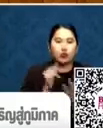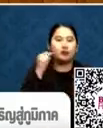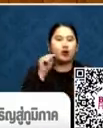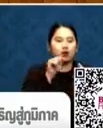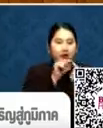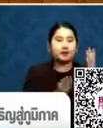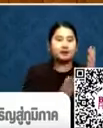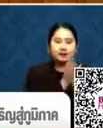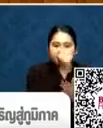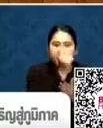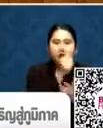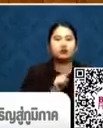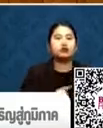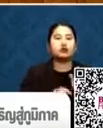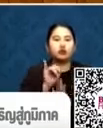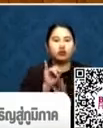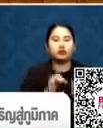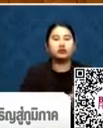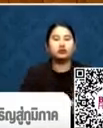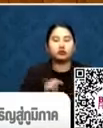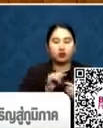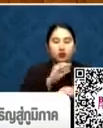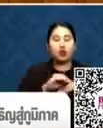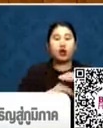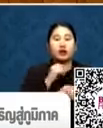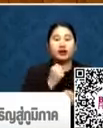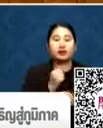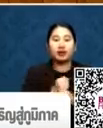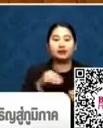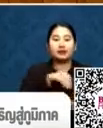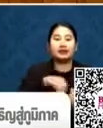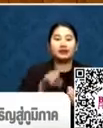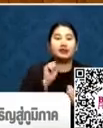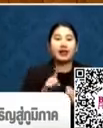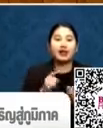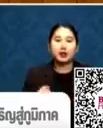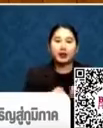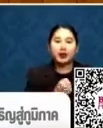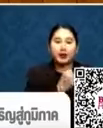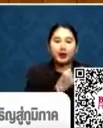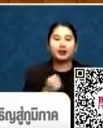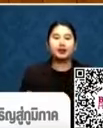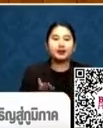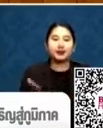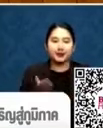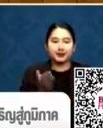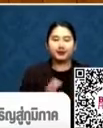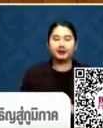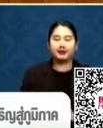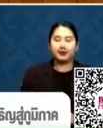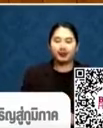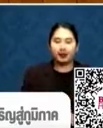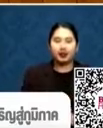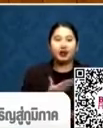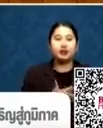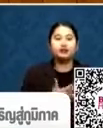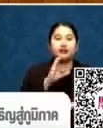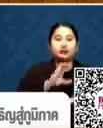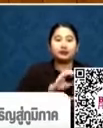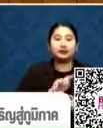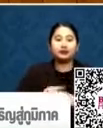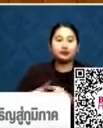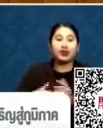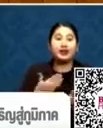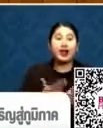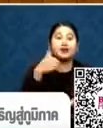นี้ในการที่เอาเงินดิจิทัลวอลเล็ตเนี่ยไปซื้อของประเภทนั้นประเภทนี้เพราะฉะนั้นในวันที่24รอฟังกันเลยนะคะว่าจะมีการเปลี่